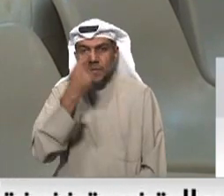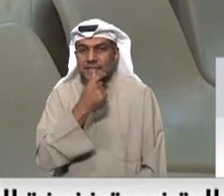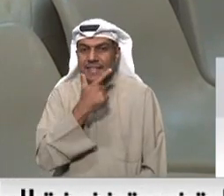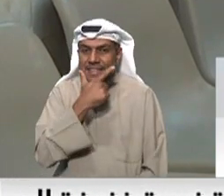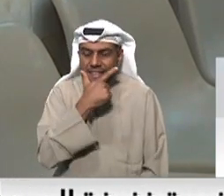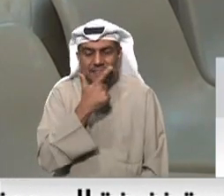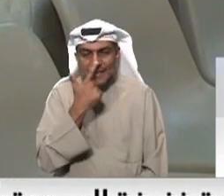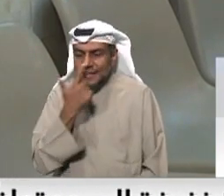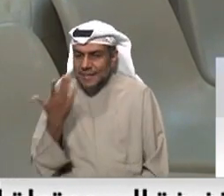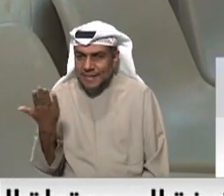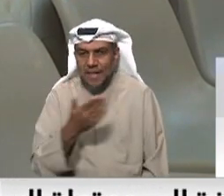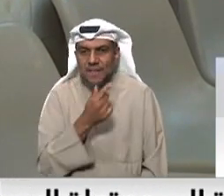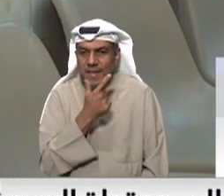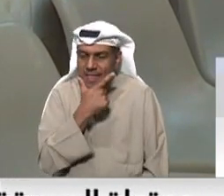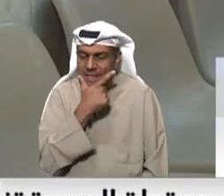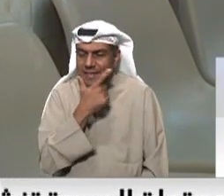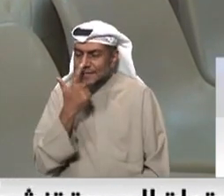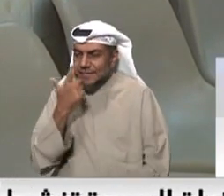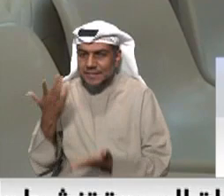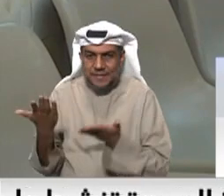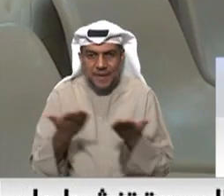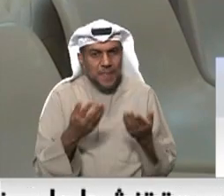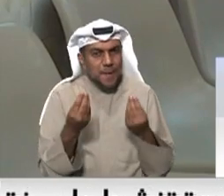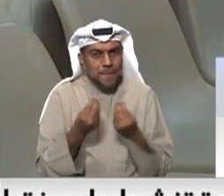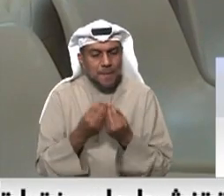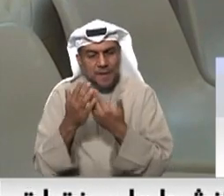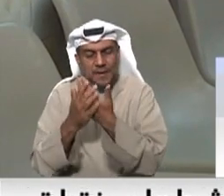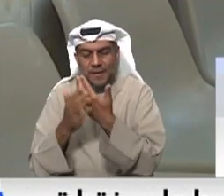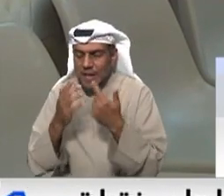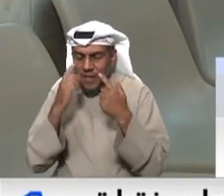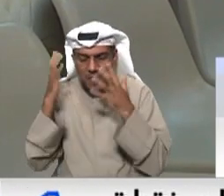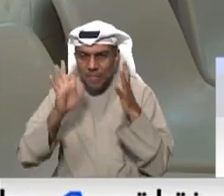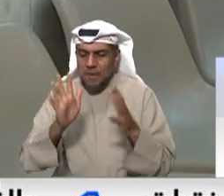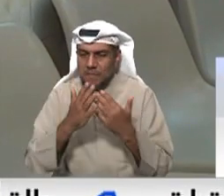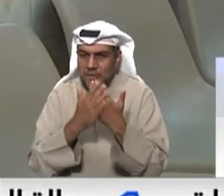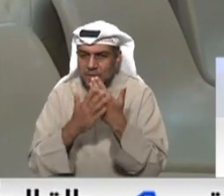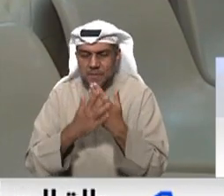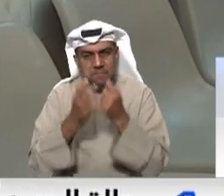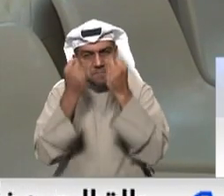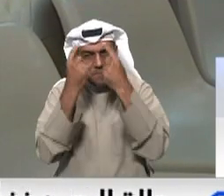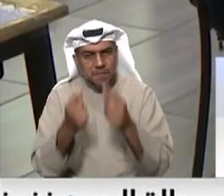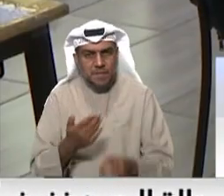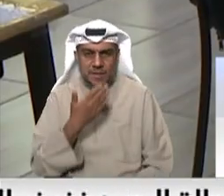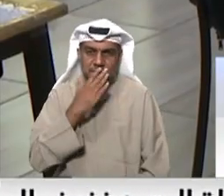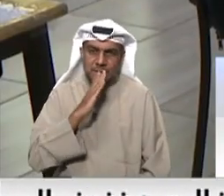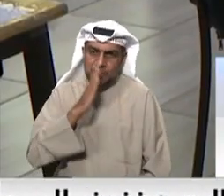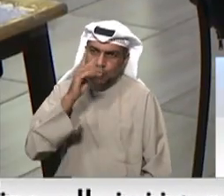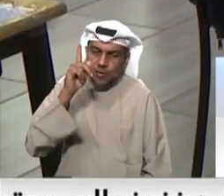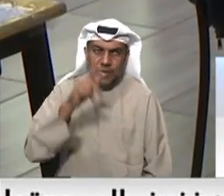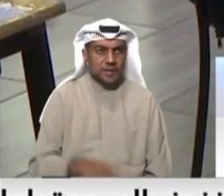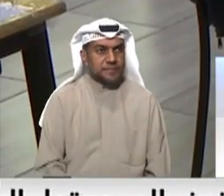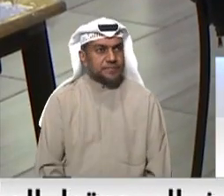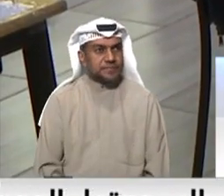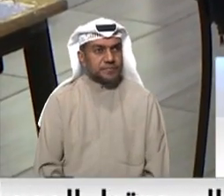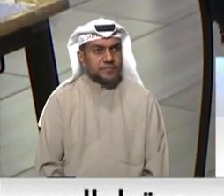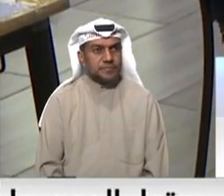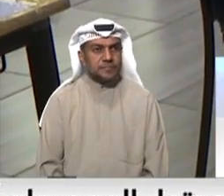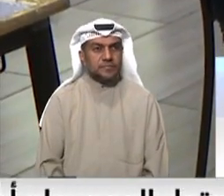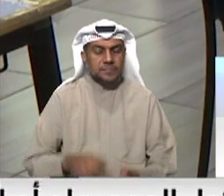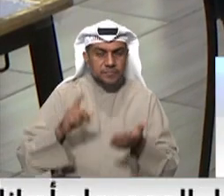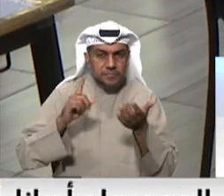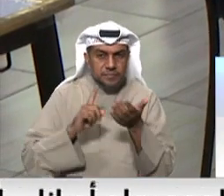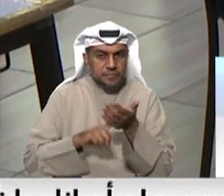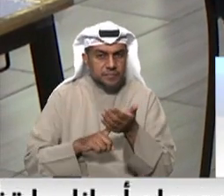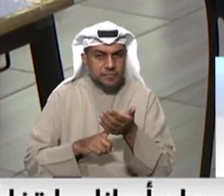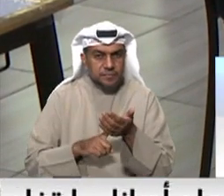نستقبلهم بالابتسامه نحاول نهديهم فالحمد لله الامتحانات صارت على اكمل وجه ولله الحمد اذا الاختبارات وصلت